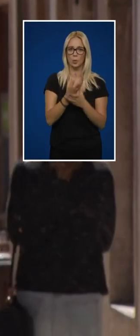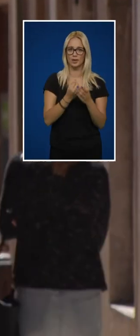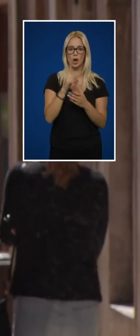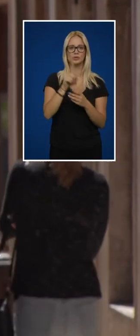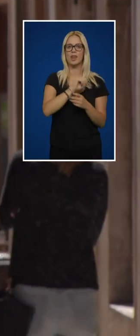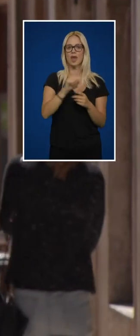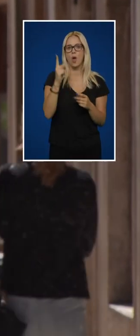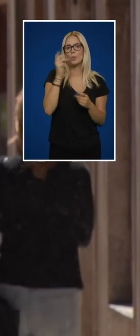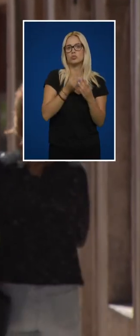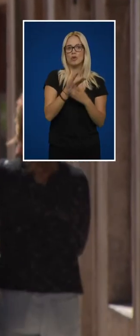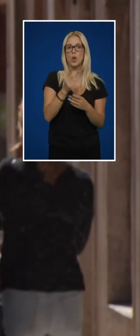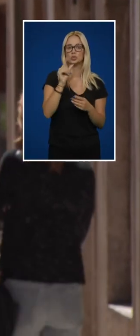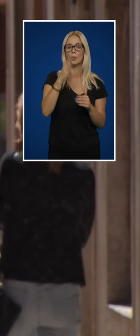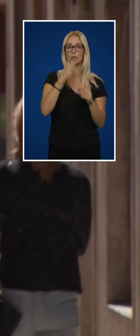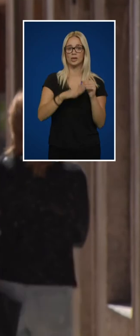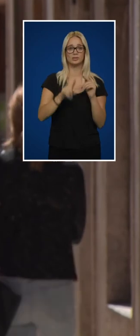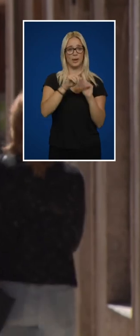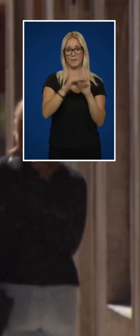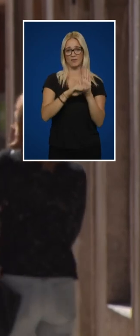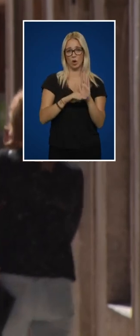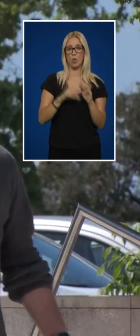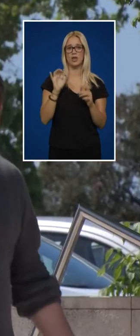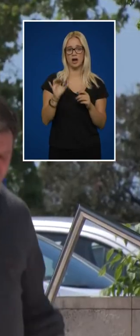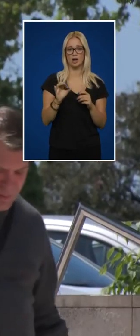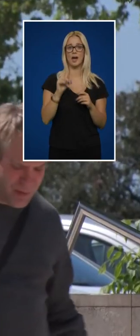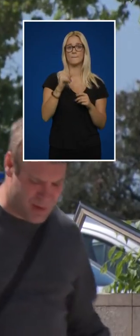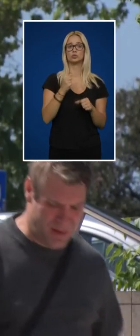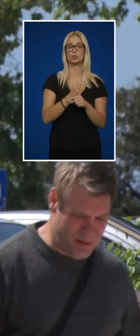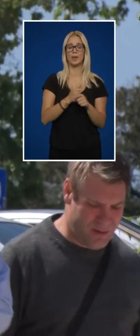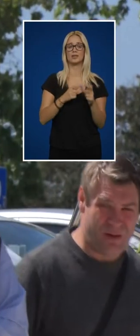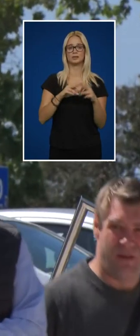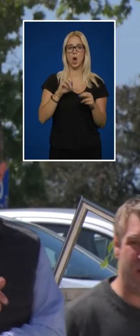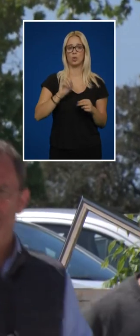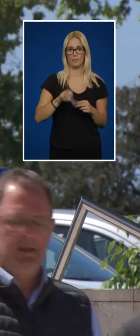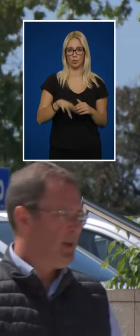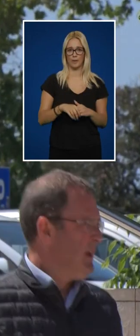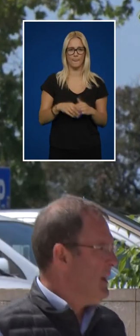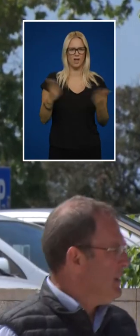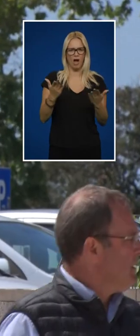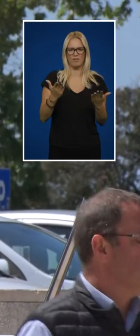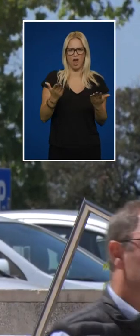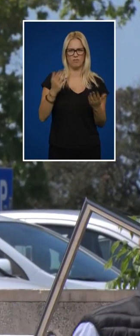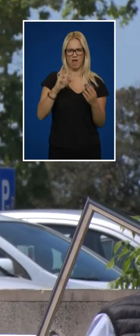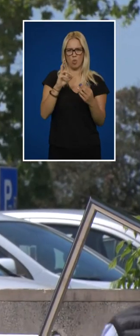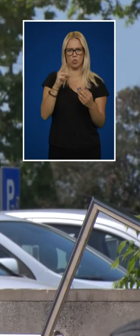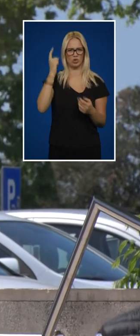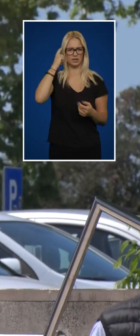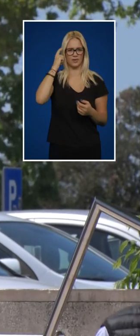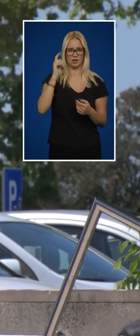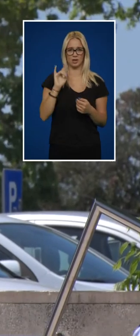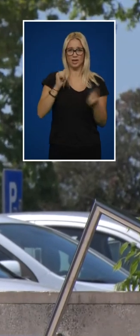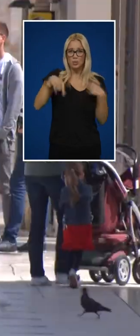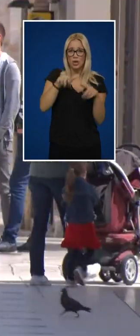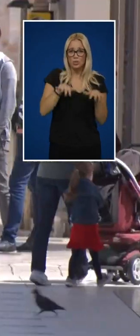ljudi prema otpadu je njihova slaba informiranost i neupućenost u posljedice nepravilnog odlaganja i postupanja s otpadom. Kakva je uopće